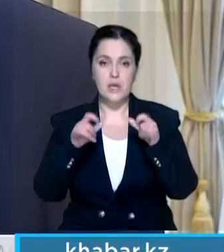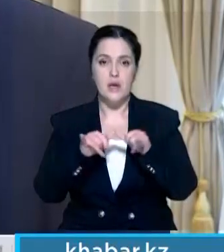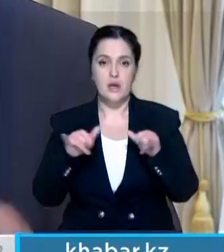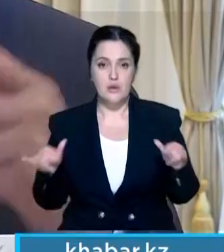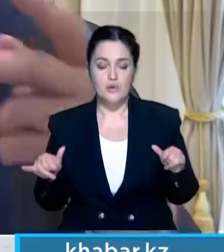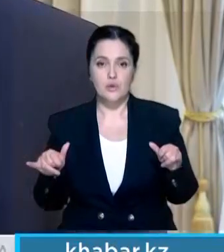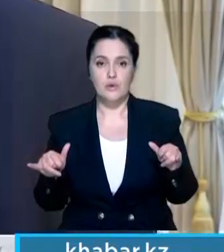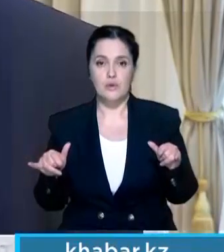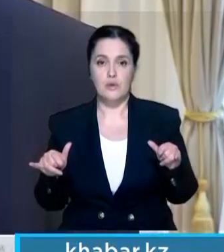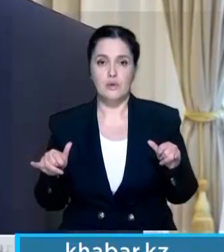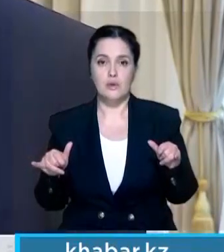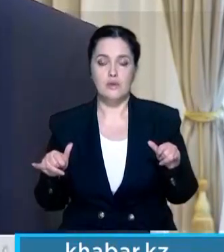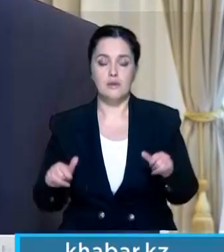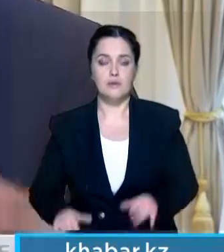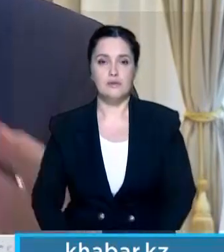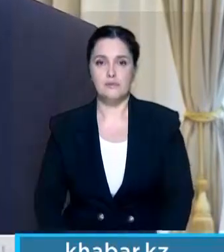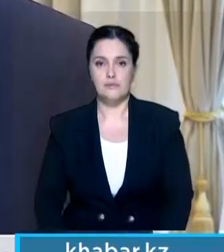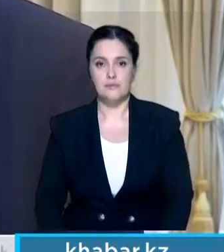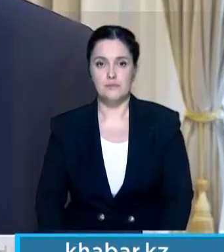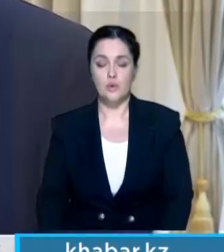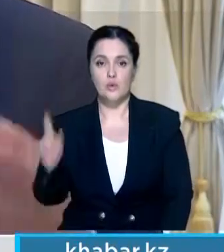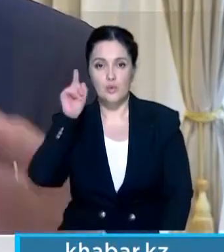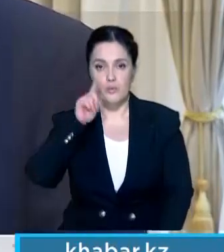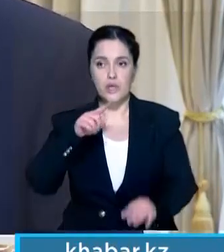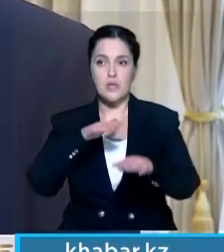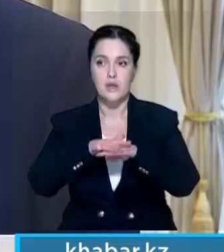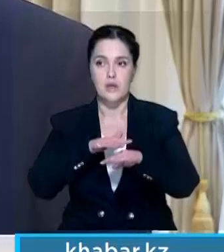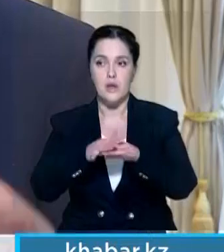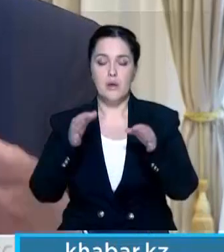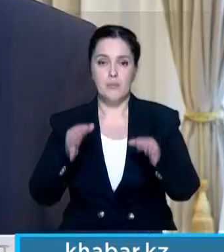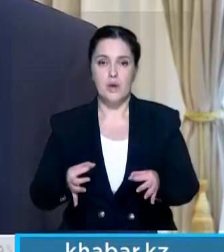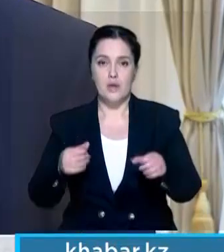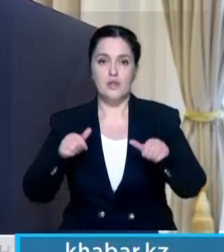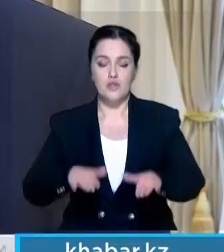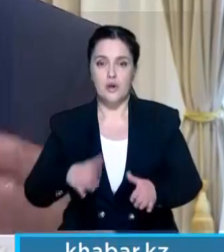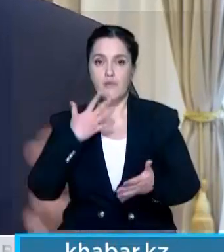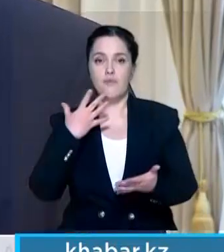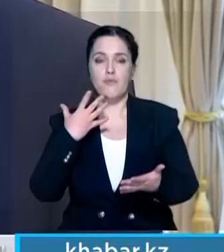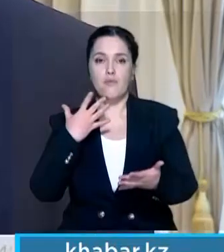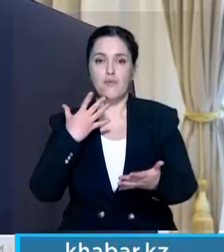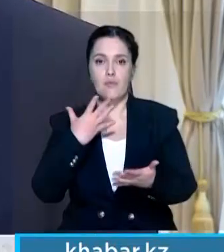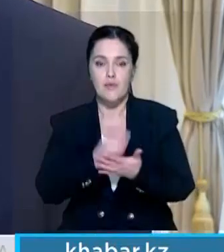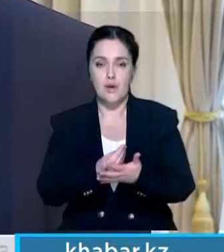объем информации растет, нужно уметь работать с большими данными, уметь анализировать, принимать правильные решения, вносить свои оперативные